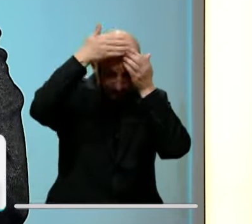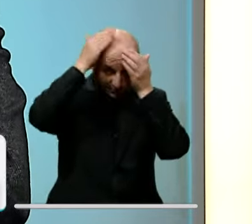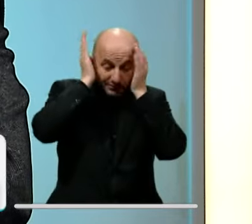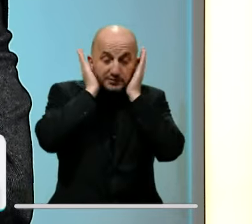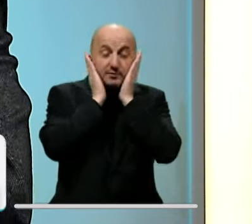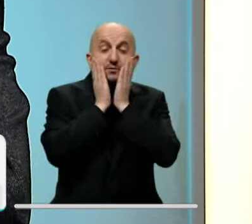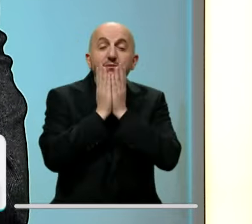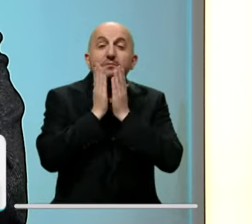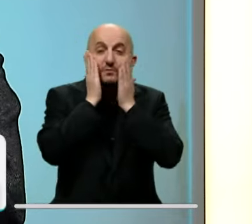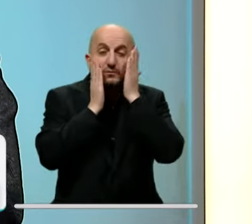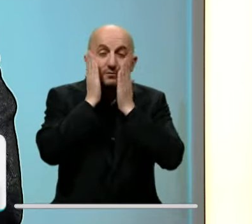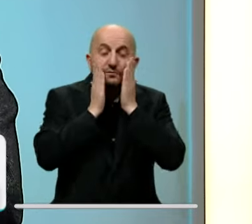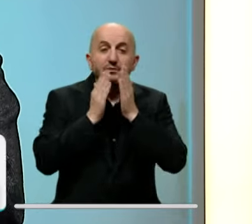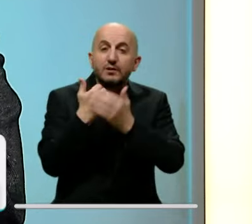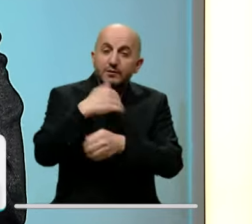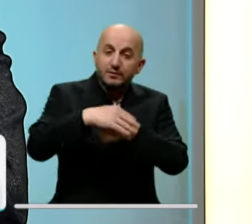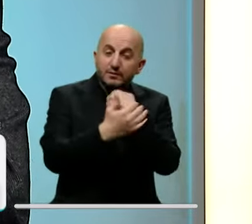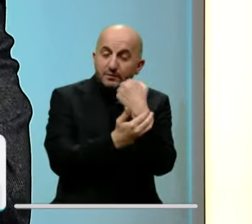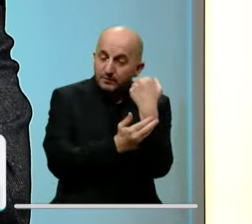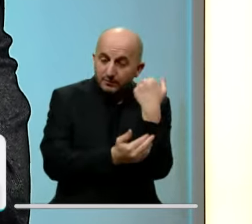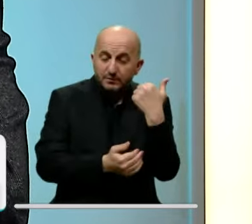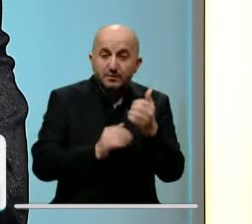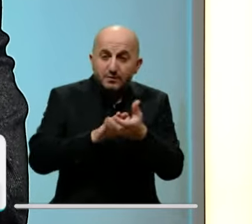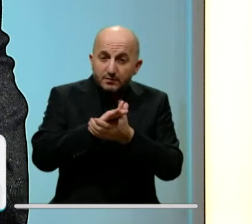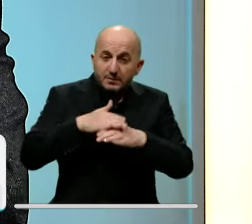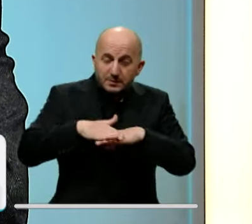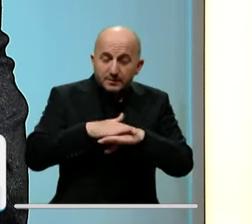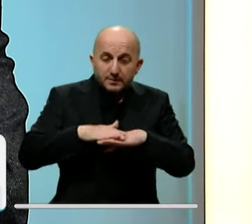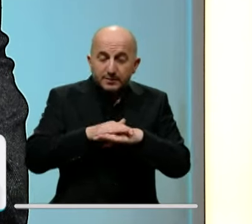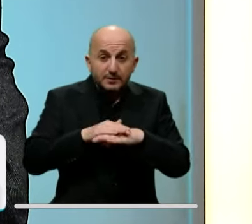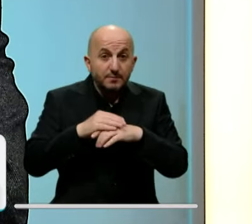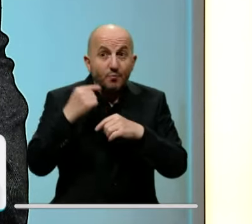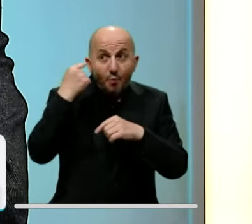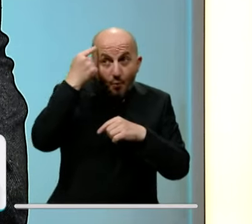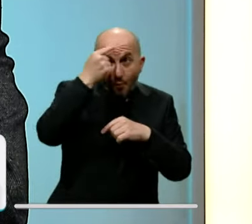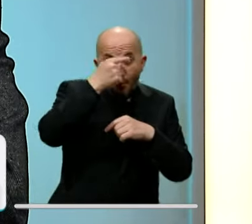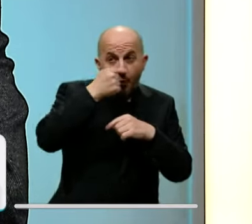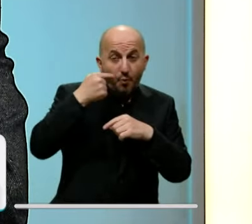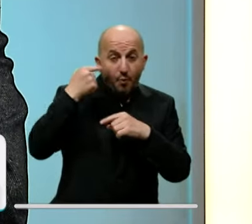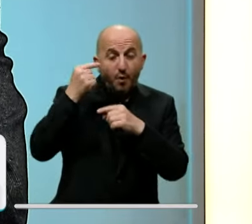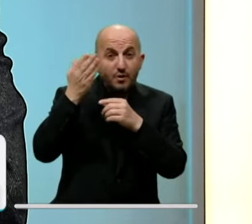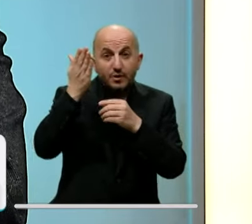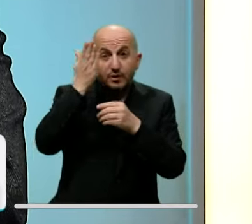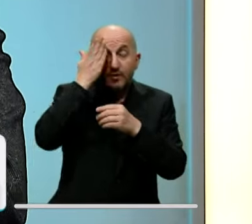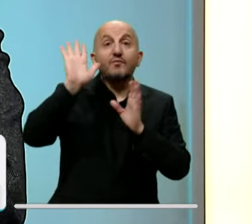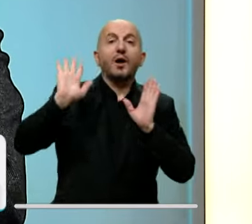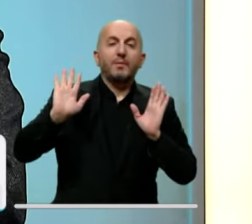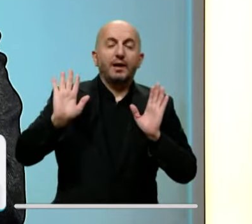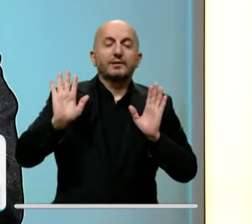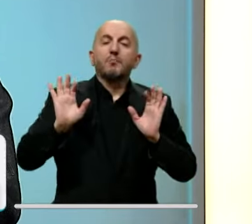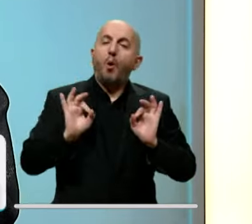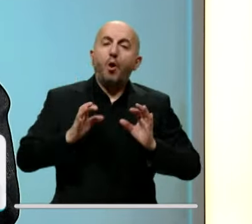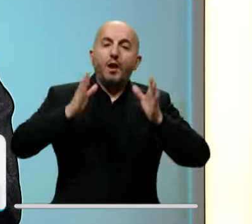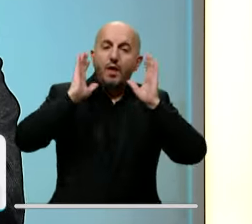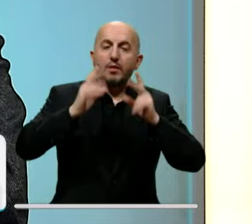azaları yıkanır Eee sadece o ilaç veya sargının bulunduğu yer yıkanmaz ve o şekilde